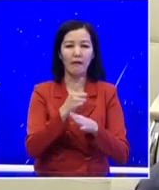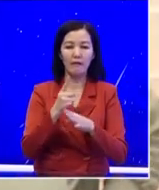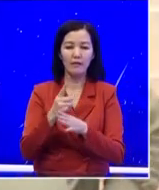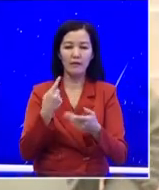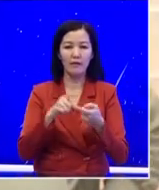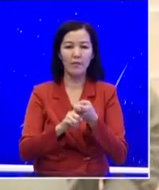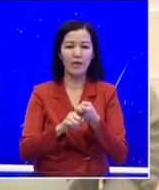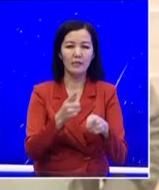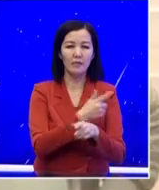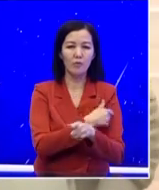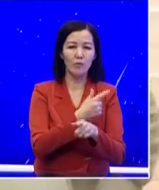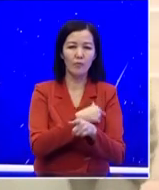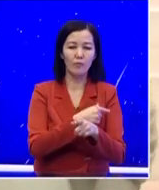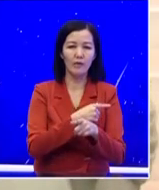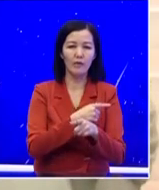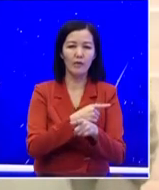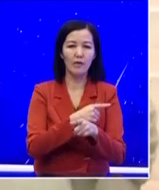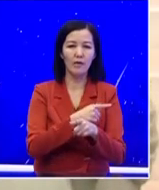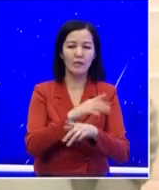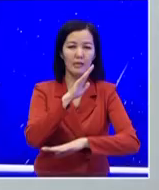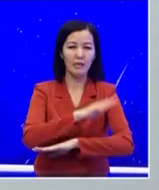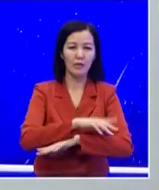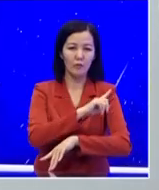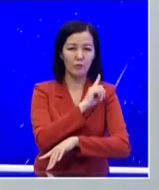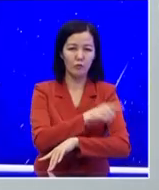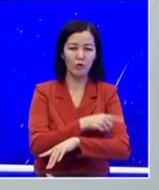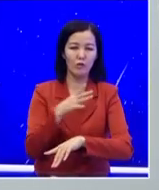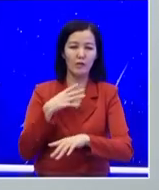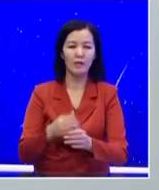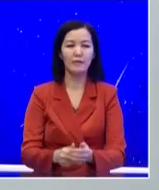байланысты блок бекеттерде одан әрі тәртіп күшейтілді.